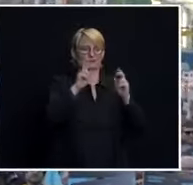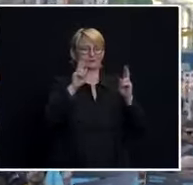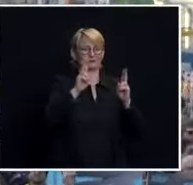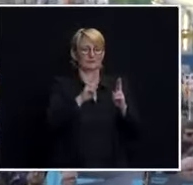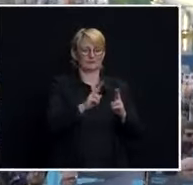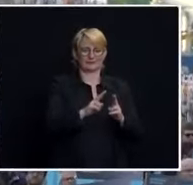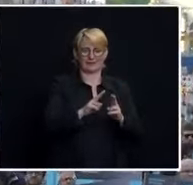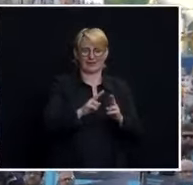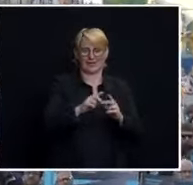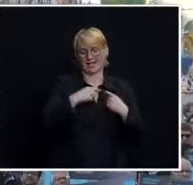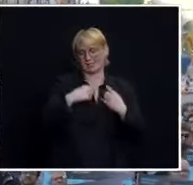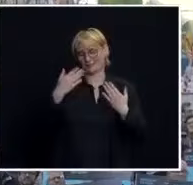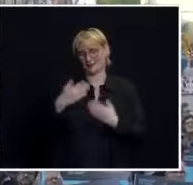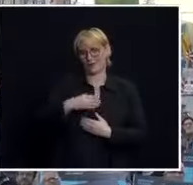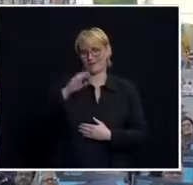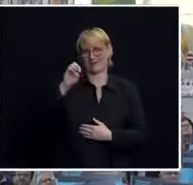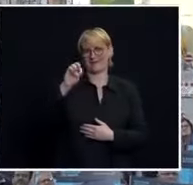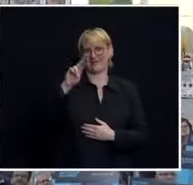Grube.